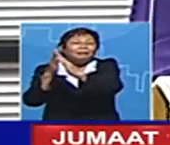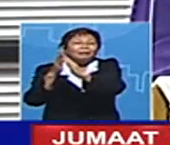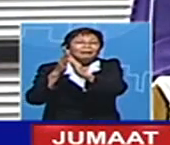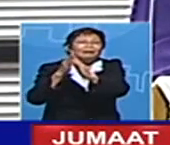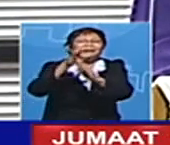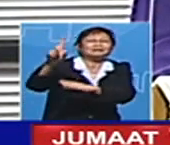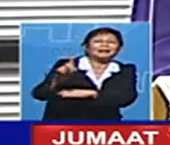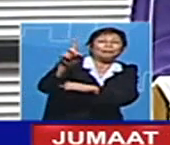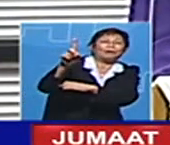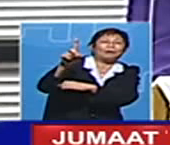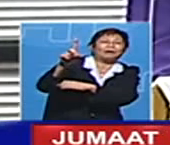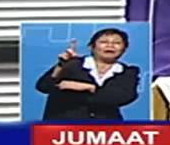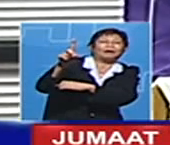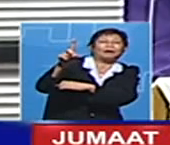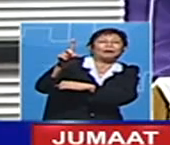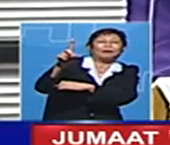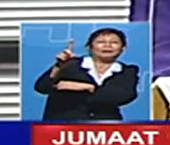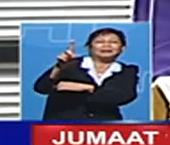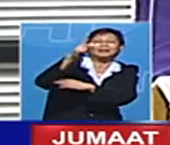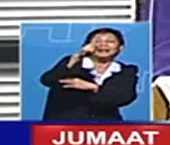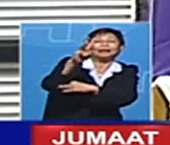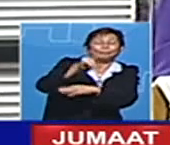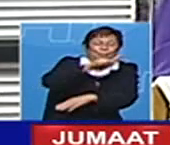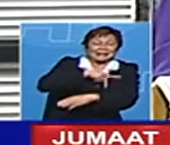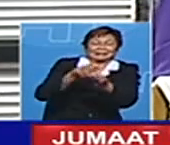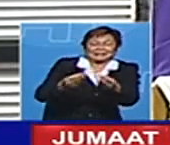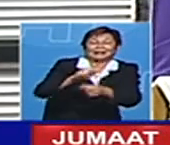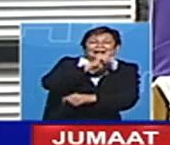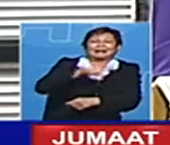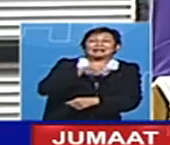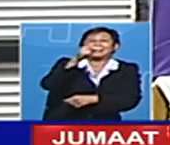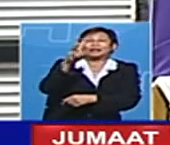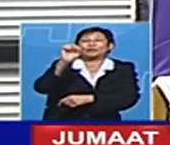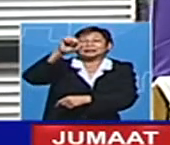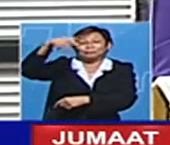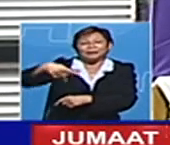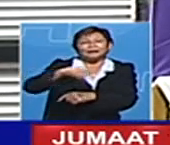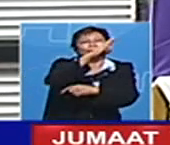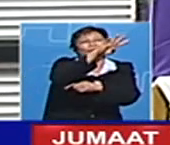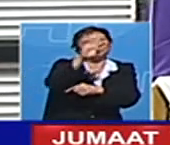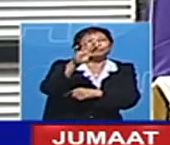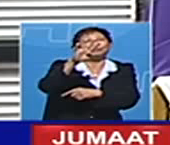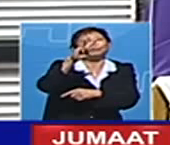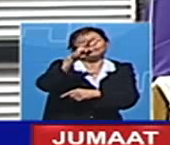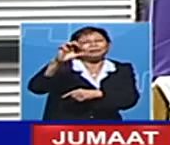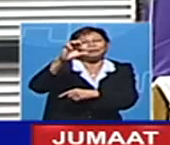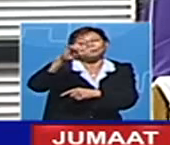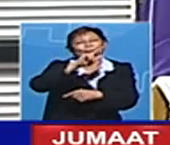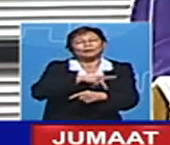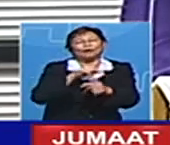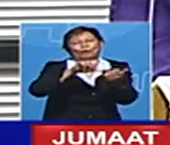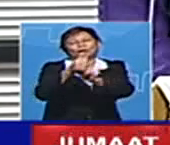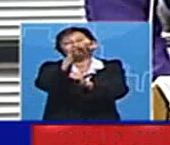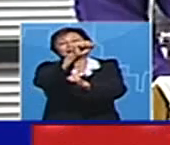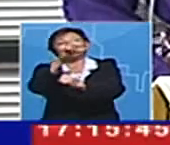damansarah oleh kuasa Land milik kwsp dan 4600 unit rumah mampu milik oleh S